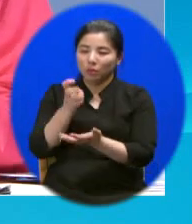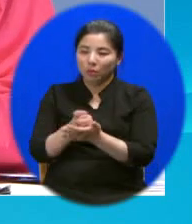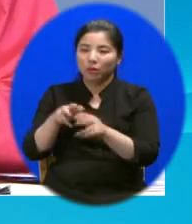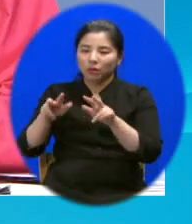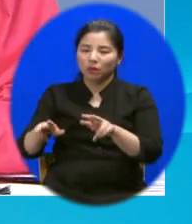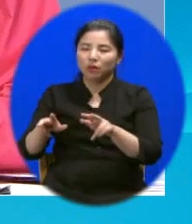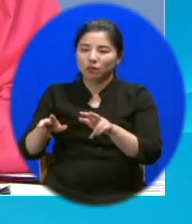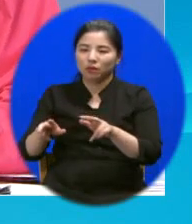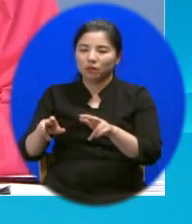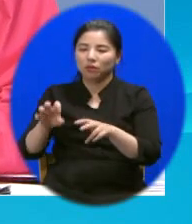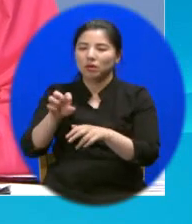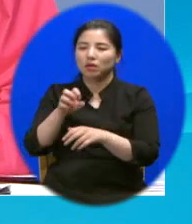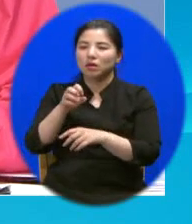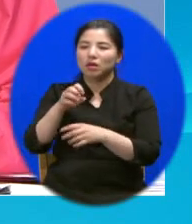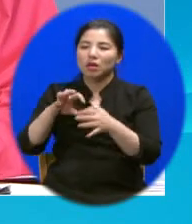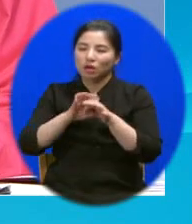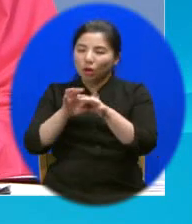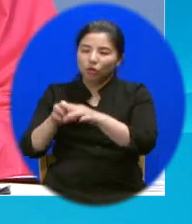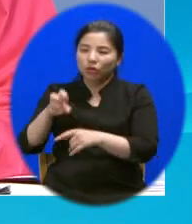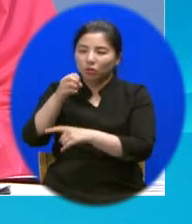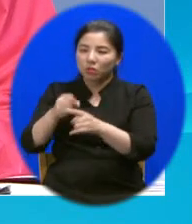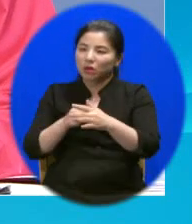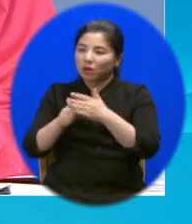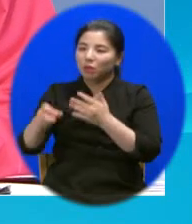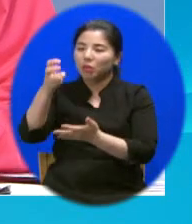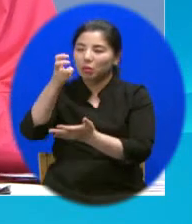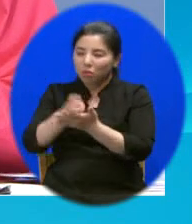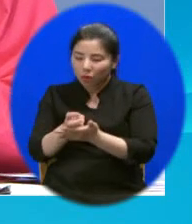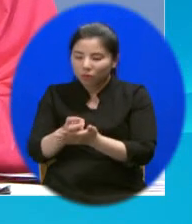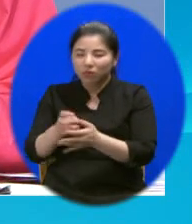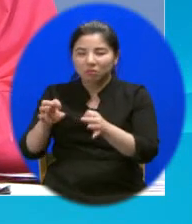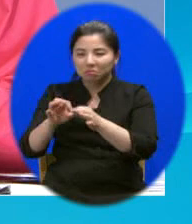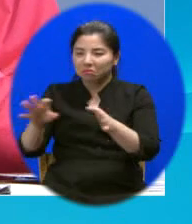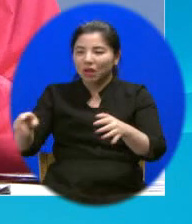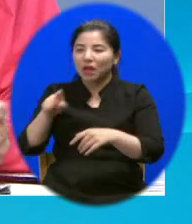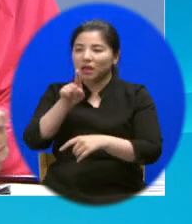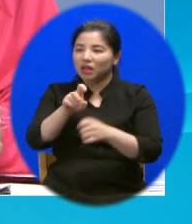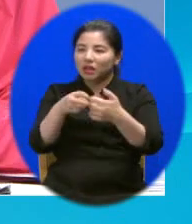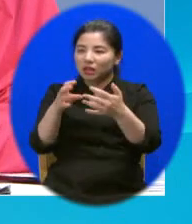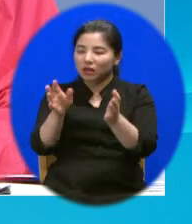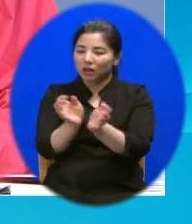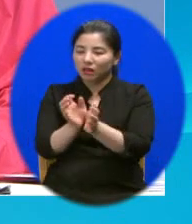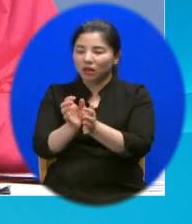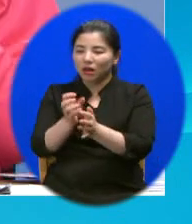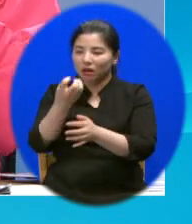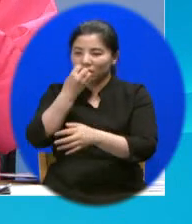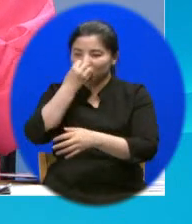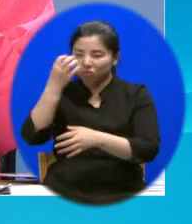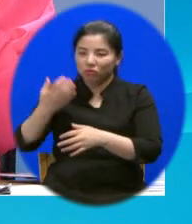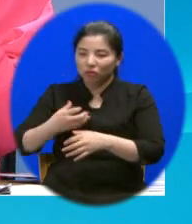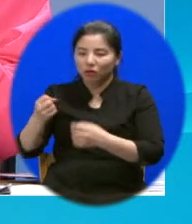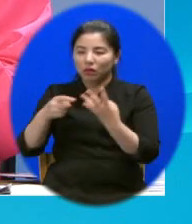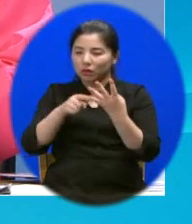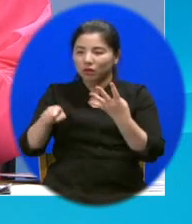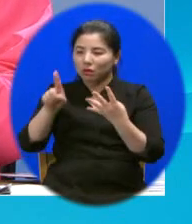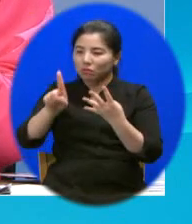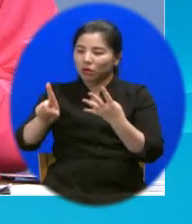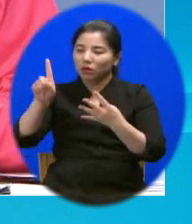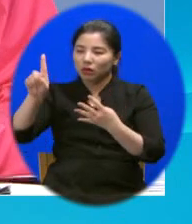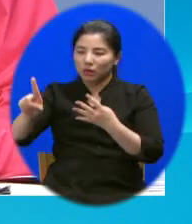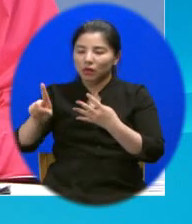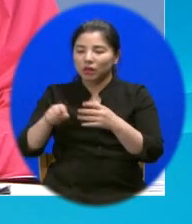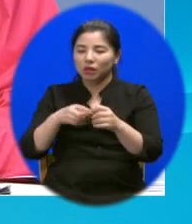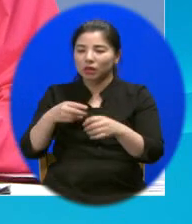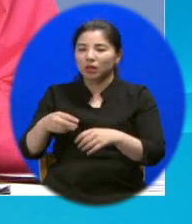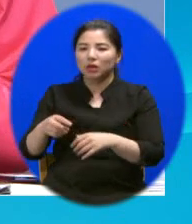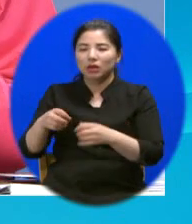누더기가 된 연동형 비례 대표 제법 이든 이게 제 1 야당의 의사도 무시하고 4 쁠알 스 일이라는 근거도